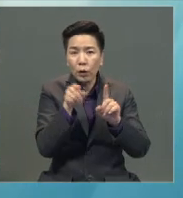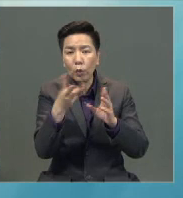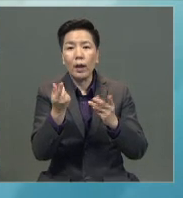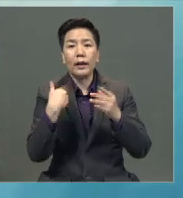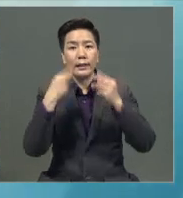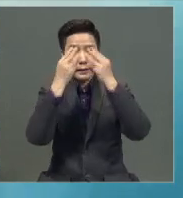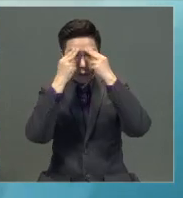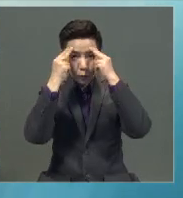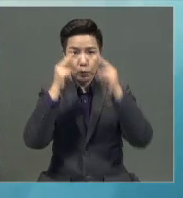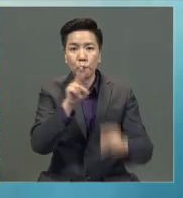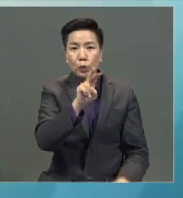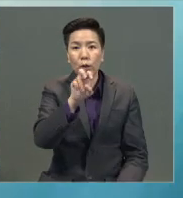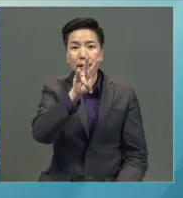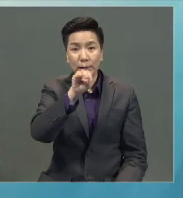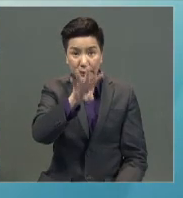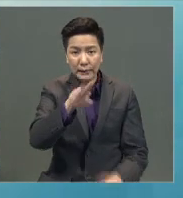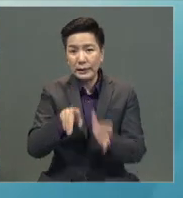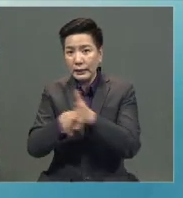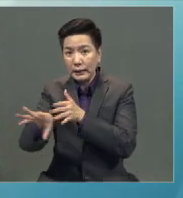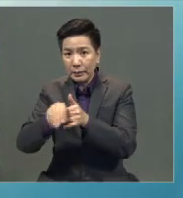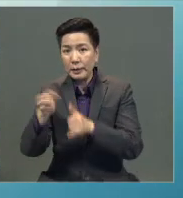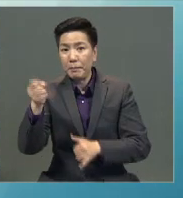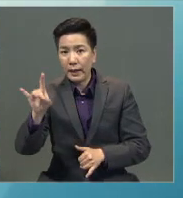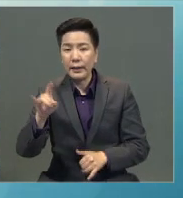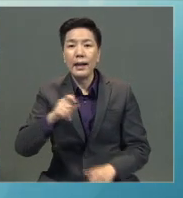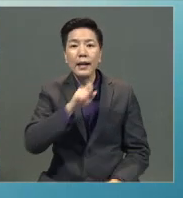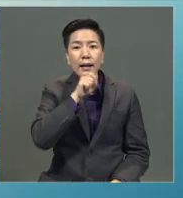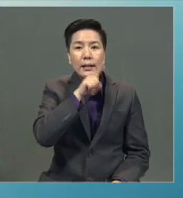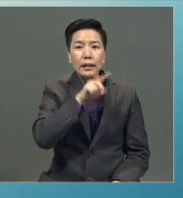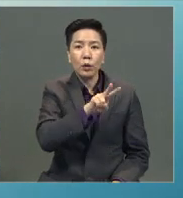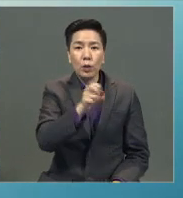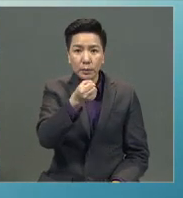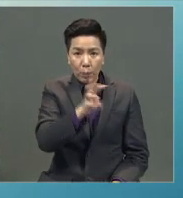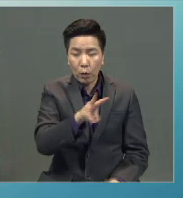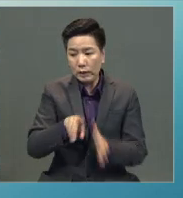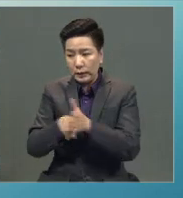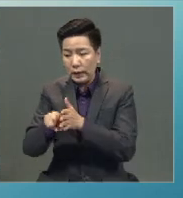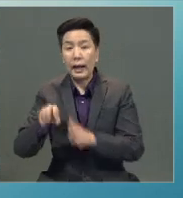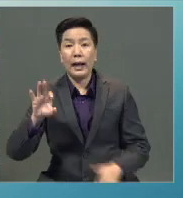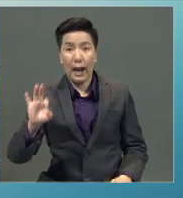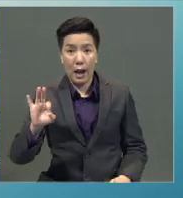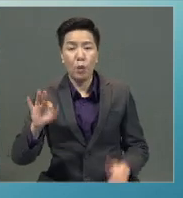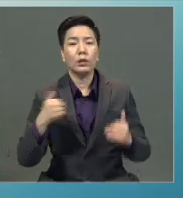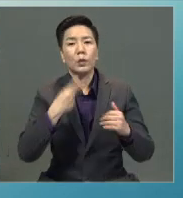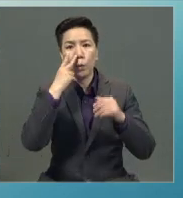คนนะครับก็น้อยนะครับแต่ว่าก็พอมามาไล่ขึ้นมาเป็นอัตราส่วนแล้วก็ถือว่าเยอะนะครับซาอุดิอาระเบีย274เชื่อไป 18 Qatar 216ติดเชื้อไป 9